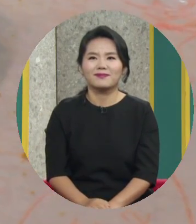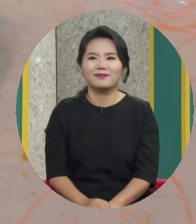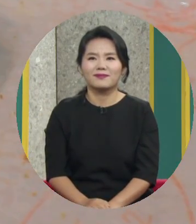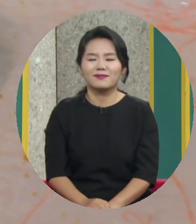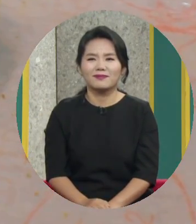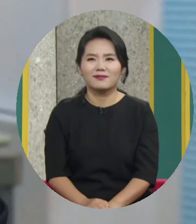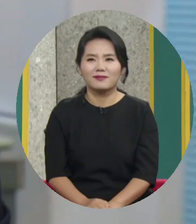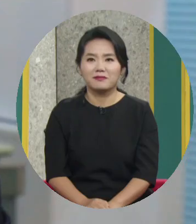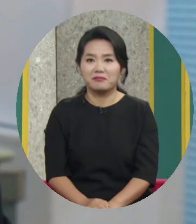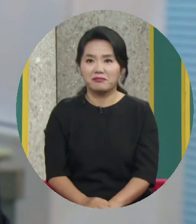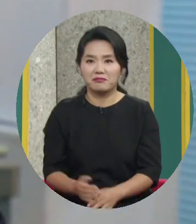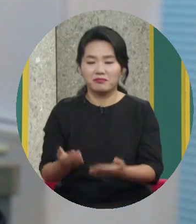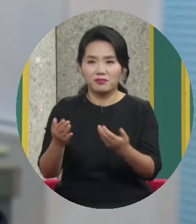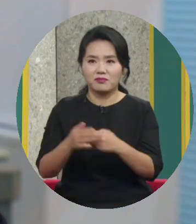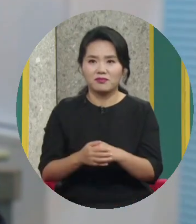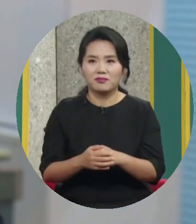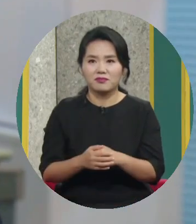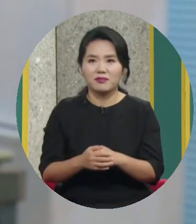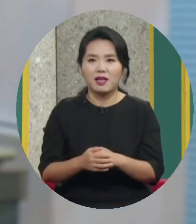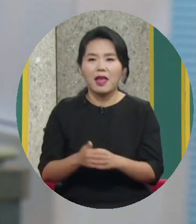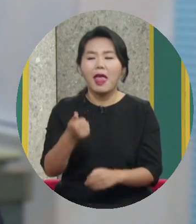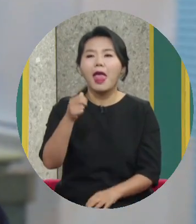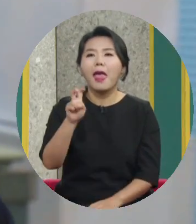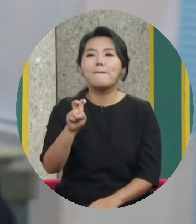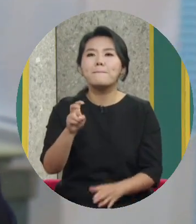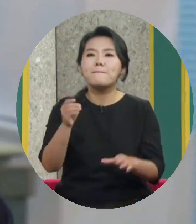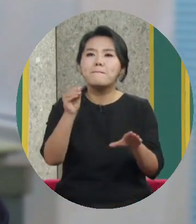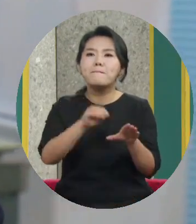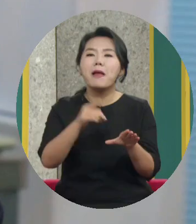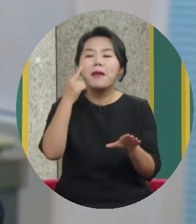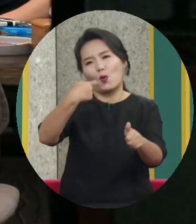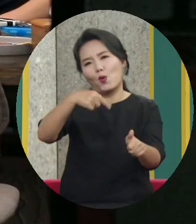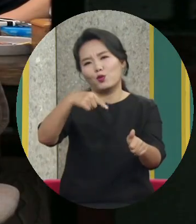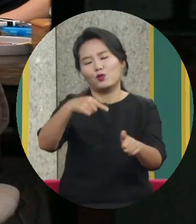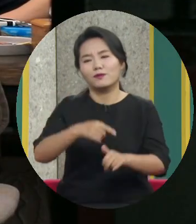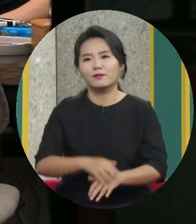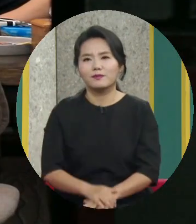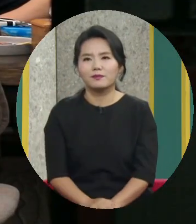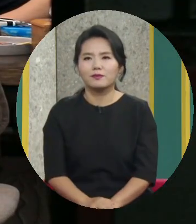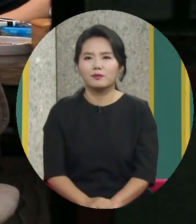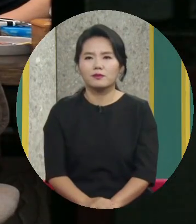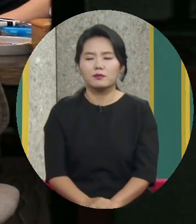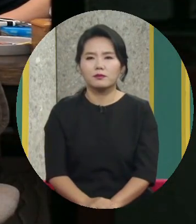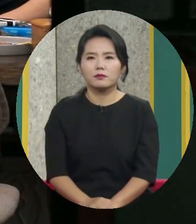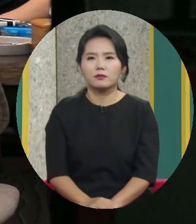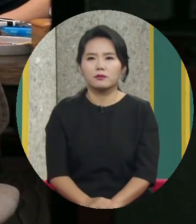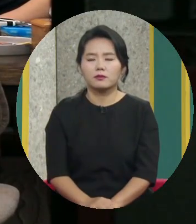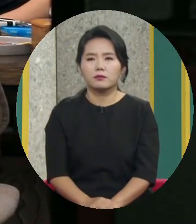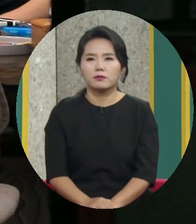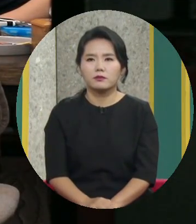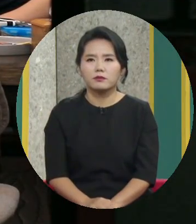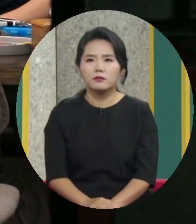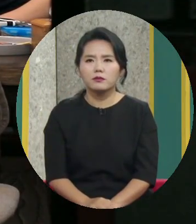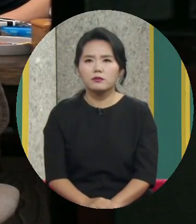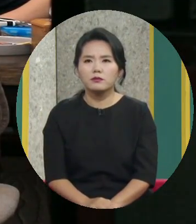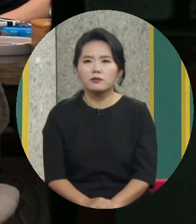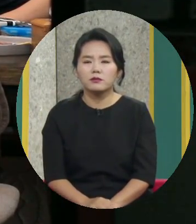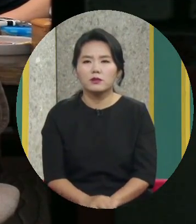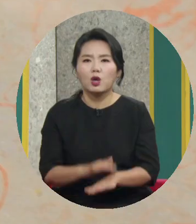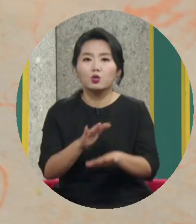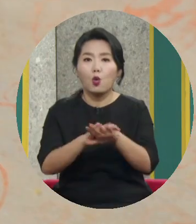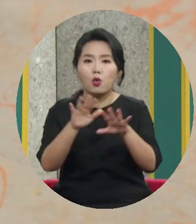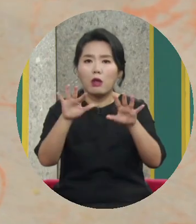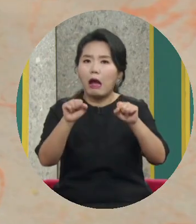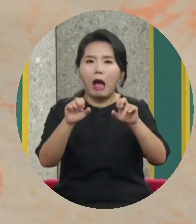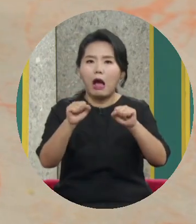감독님 드릴 거야? 햄. 햄을 한번 위에 더 올려볼까? 전혀 효정이가 이런 손 작업이 전혀